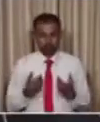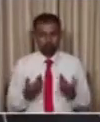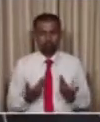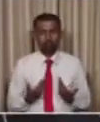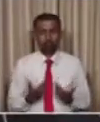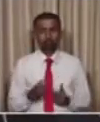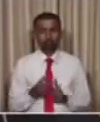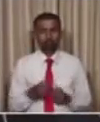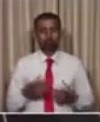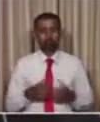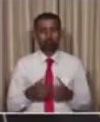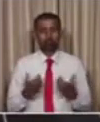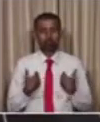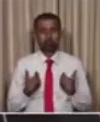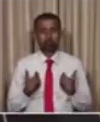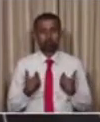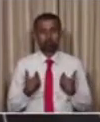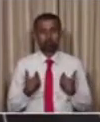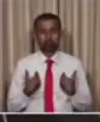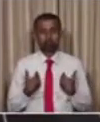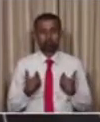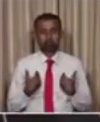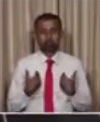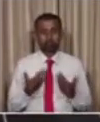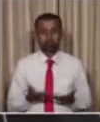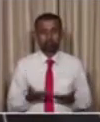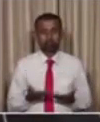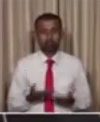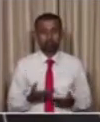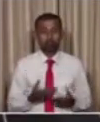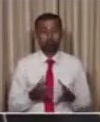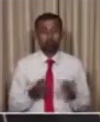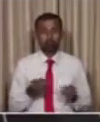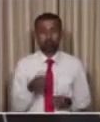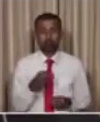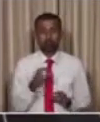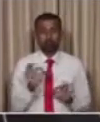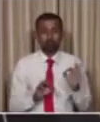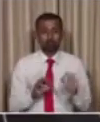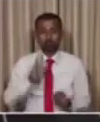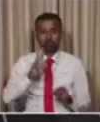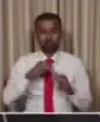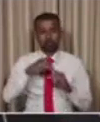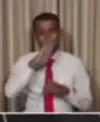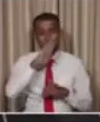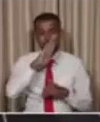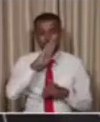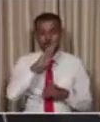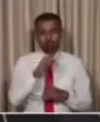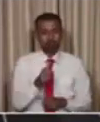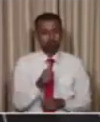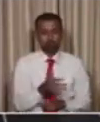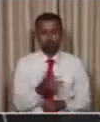බරපතල බැරෑරුම් තත්වයකද ඉන්නේ කියලා. විශේෂයෙන්ම මේ අක්‍රිය ණය ප්‍රතිශතය 100%ට වඩා වැඩි නම් ඒක හොඳ